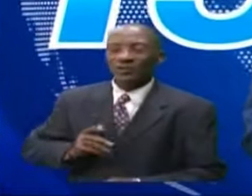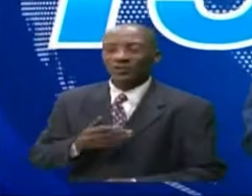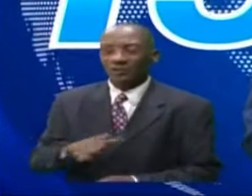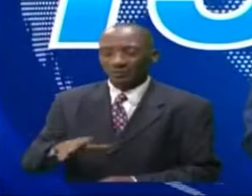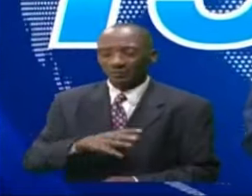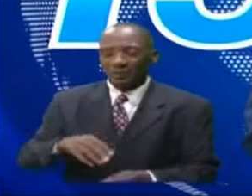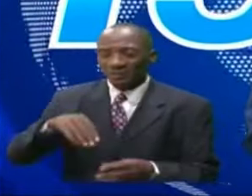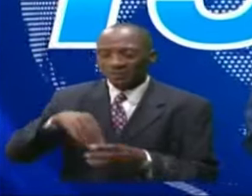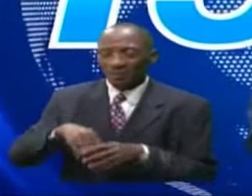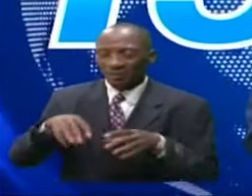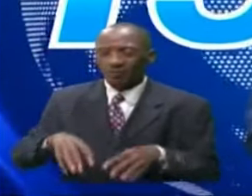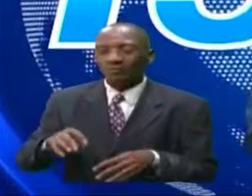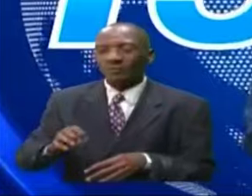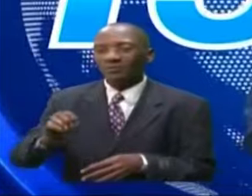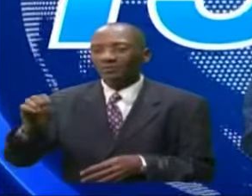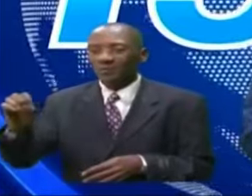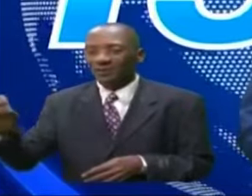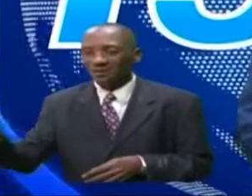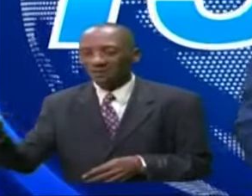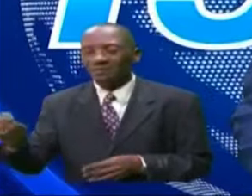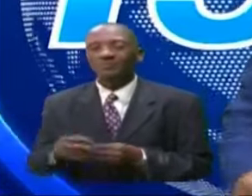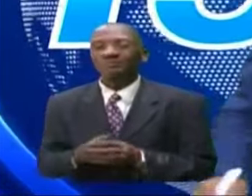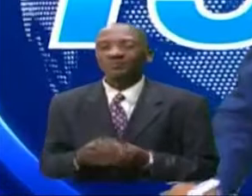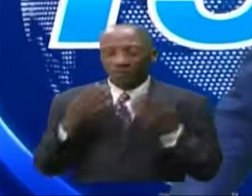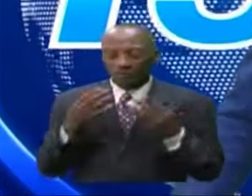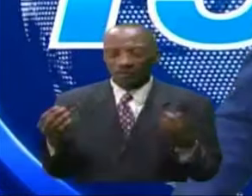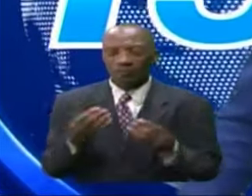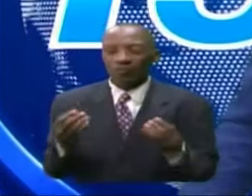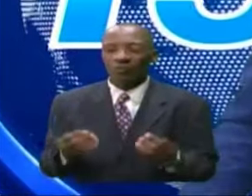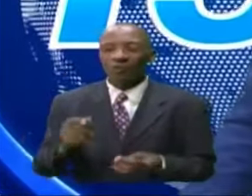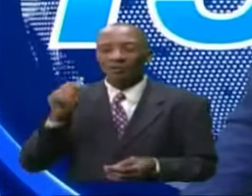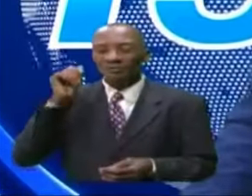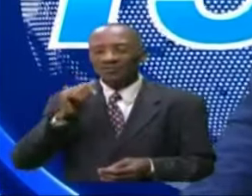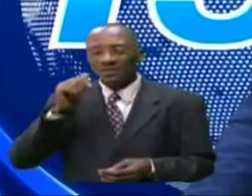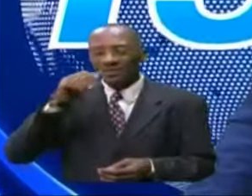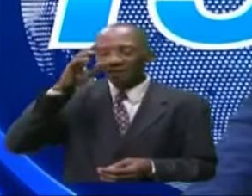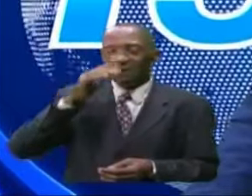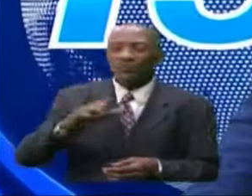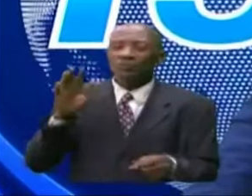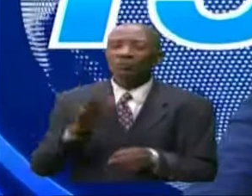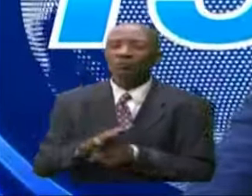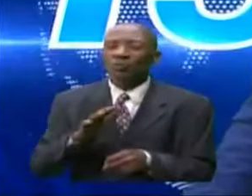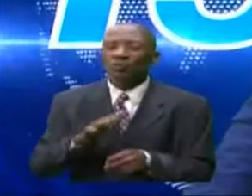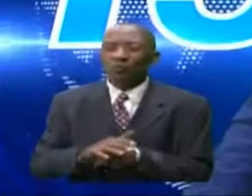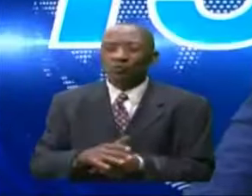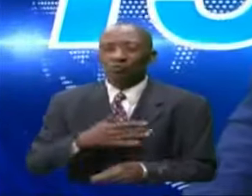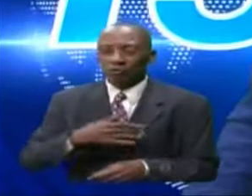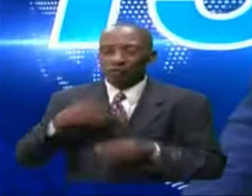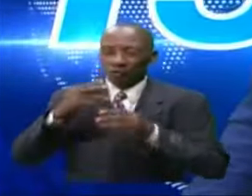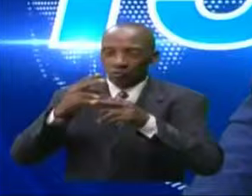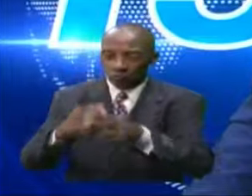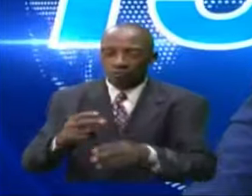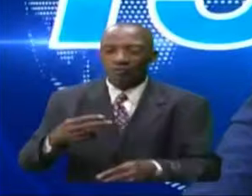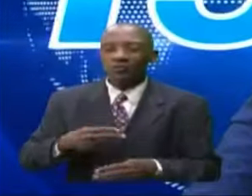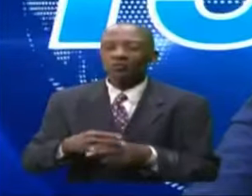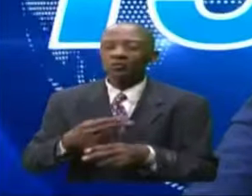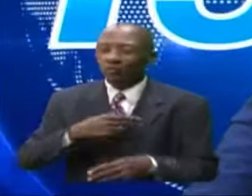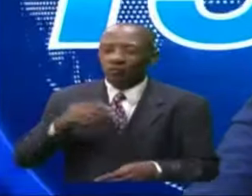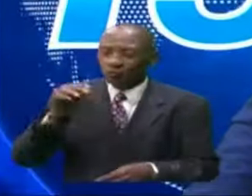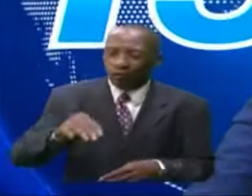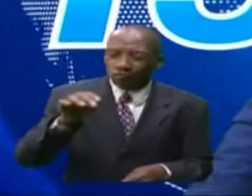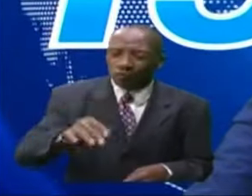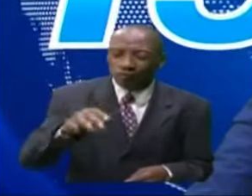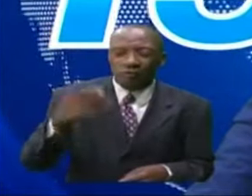Environ 14 000 jeunes volontaires, filles comme garçons, envoyés en formation seront d'ici peu déployés dans plusieurs sites, notamment en